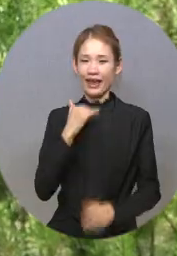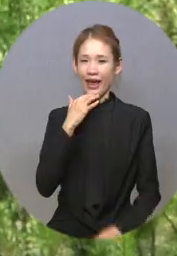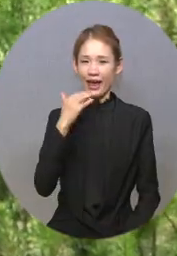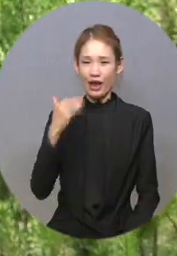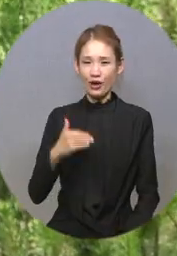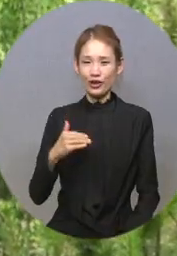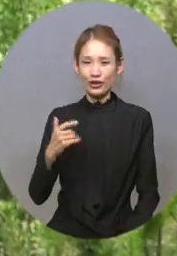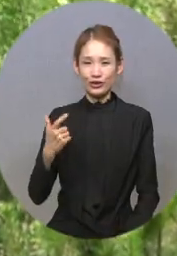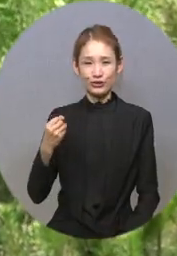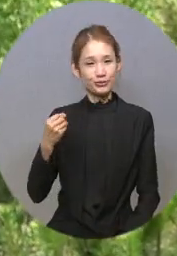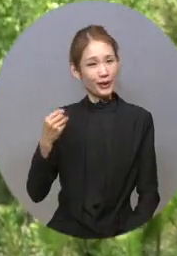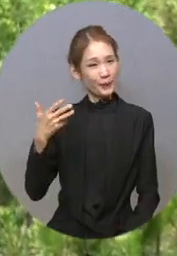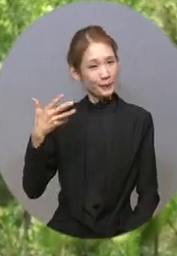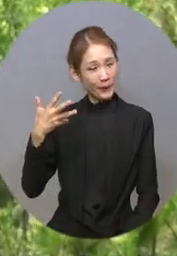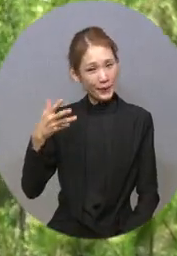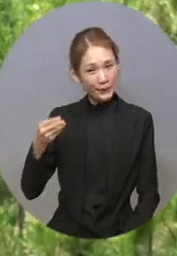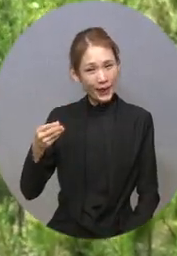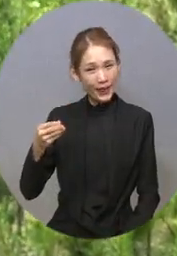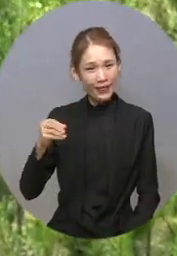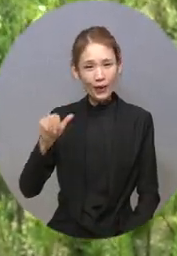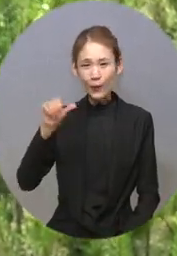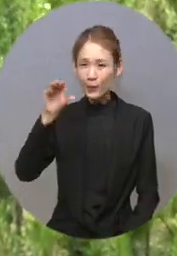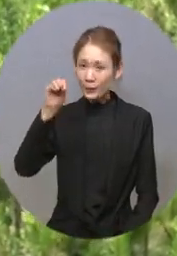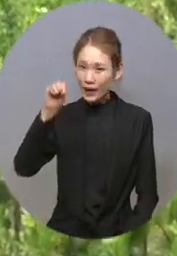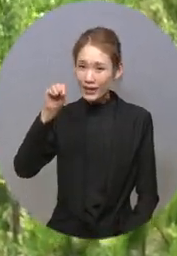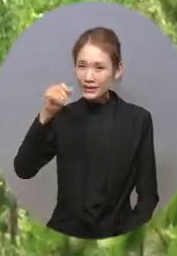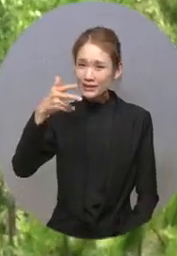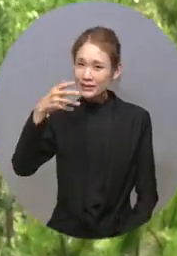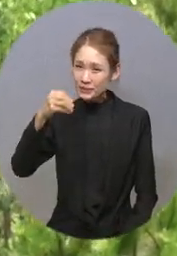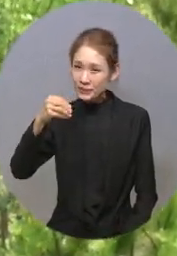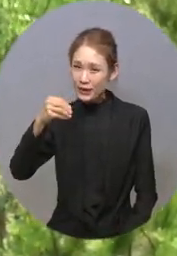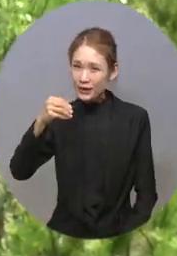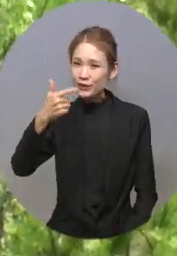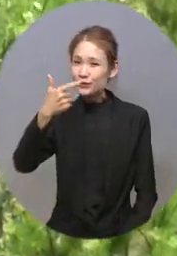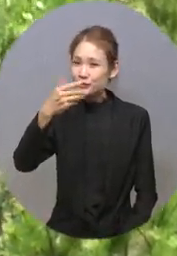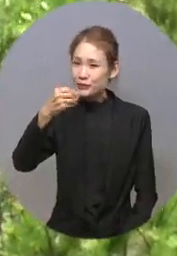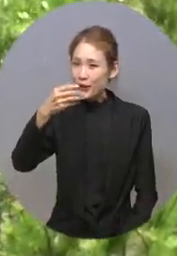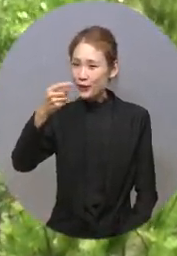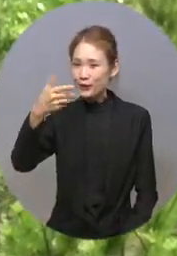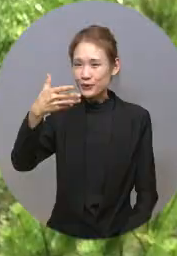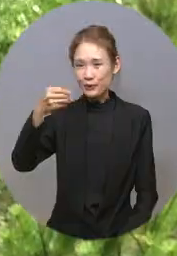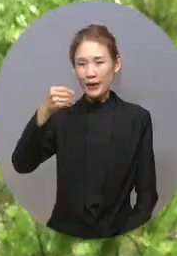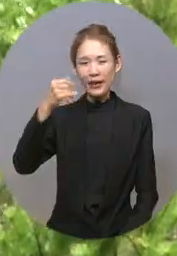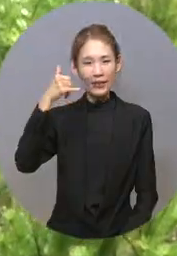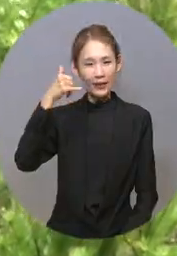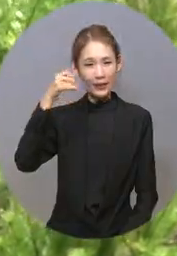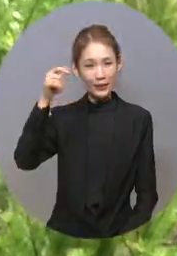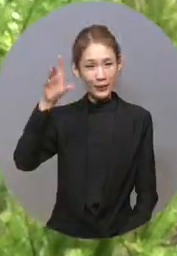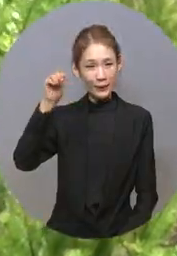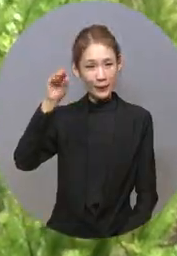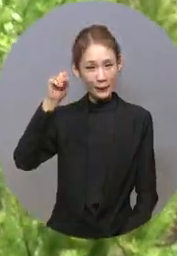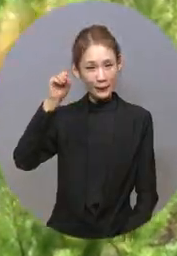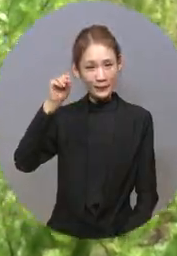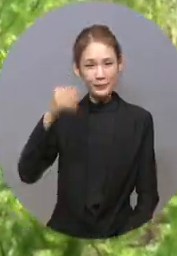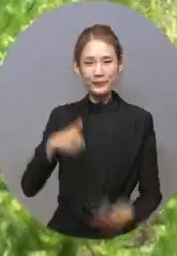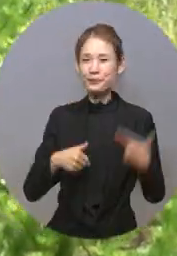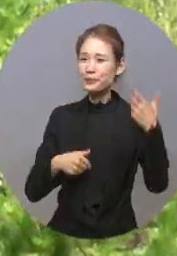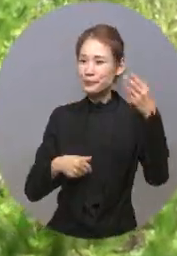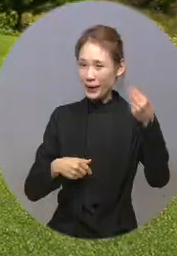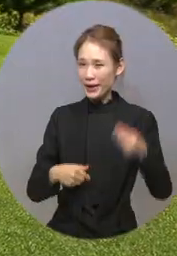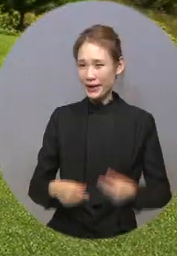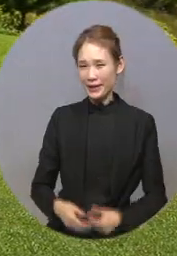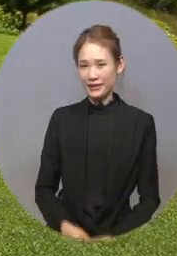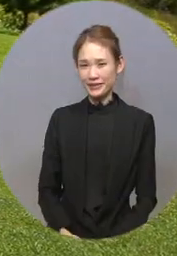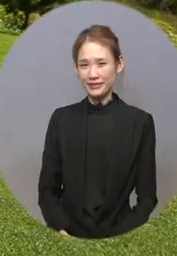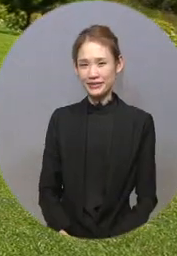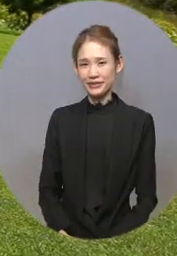8만 원? 5만 원 더 드릴게요. 8만 원? 5만 원. 7만 원? 좋겠다. 6만 원? 6만 원 콜! 6만 원 콜. 6만 원 콜! 6만 원, 대박! 예!